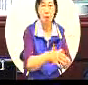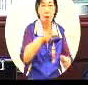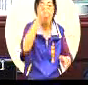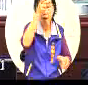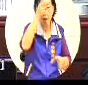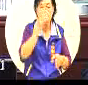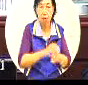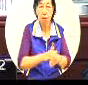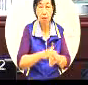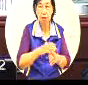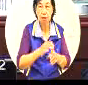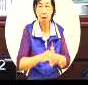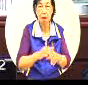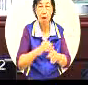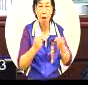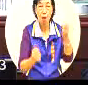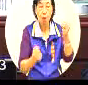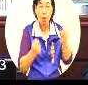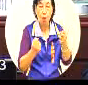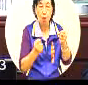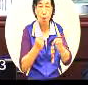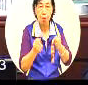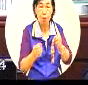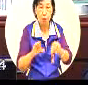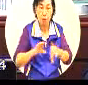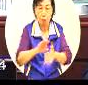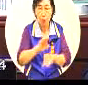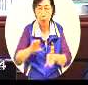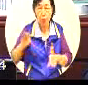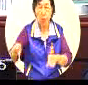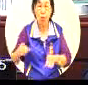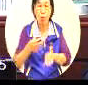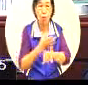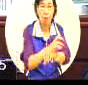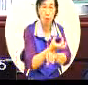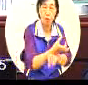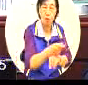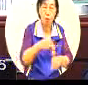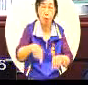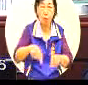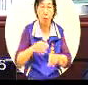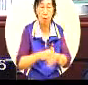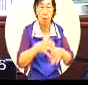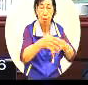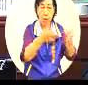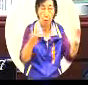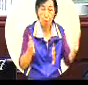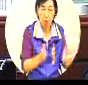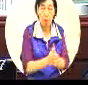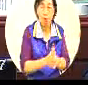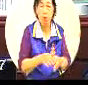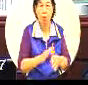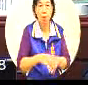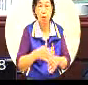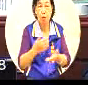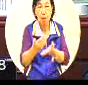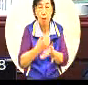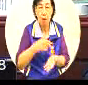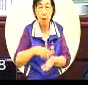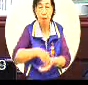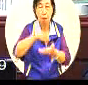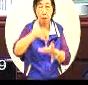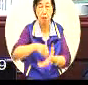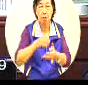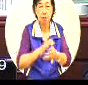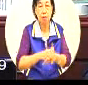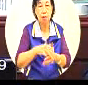我们的警察局陈局长，我想陈局长大概，所有提出未来对高雄